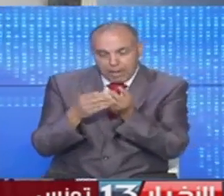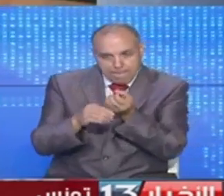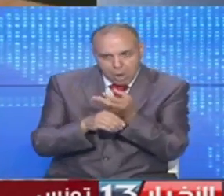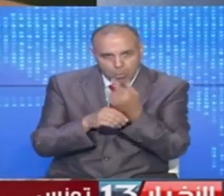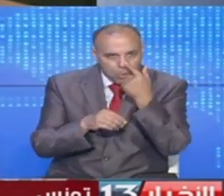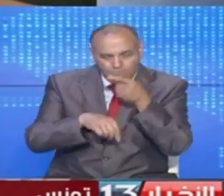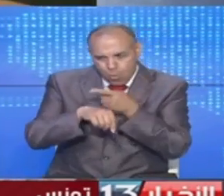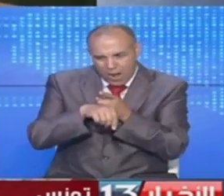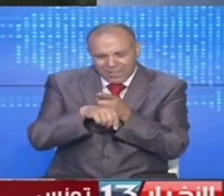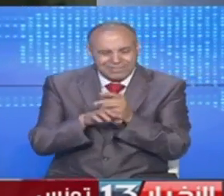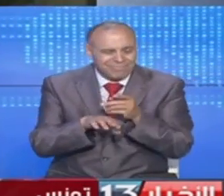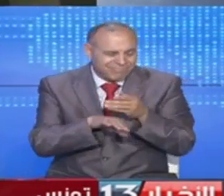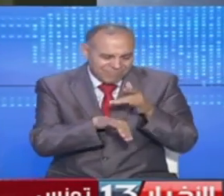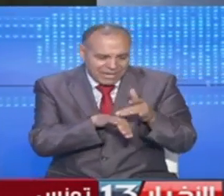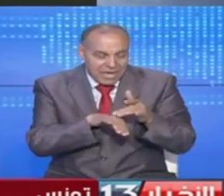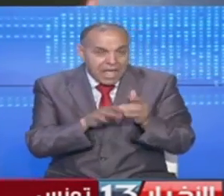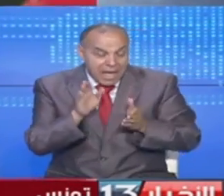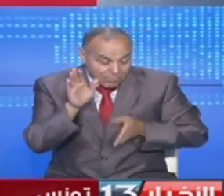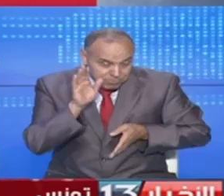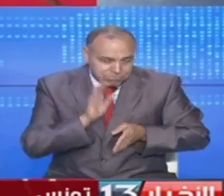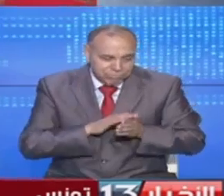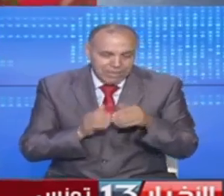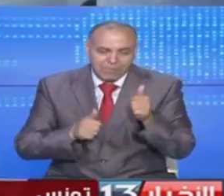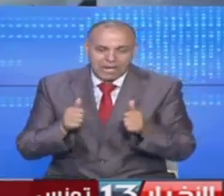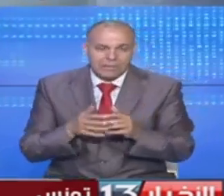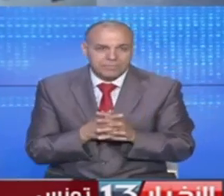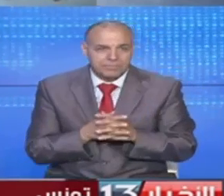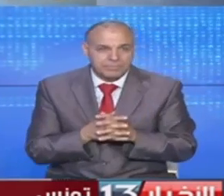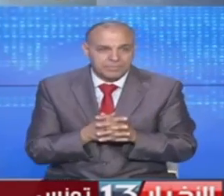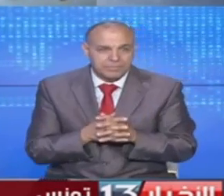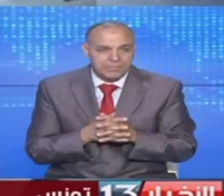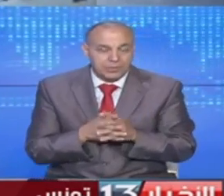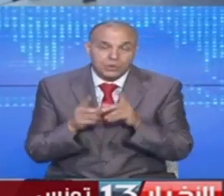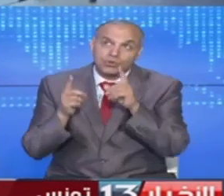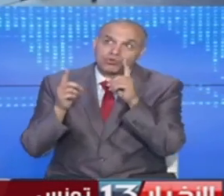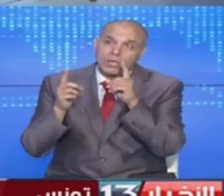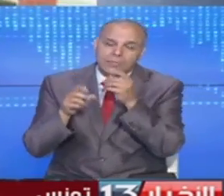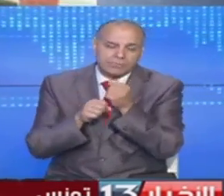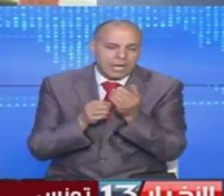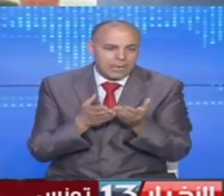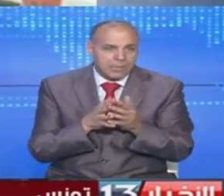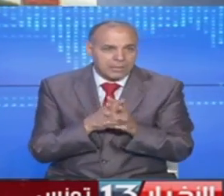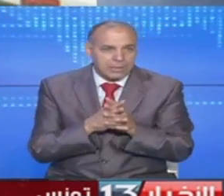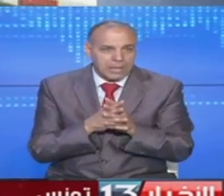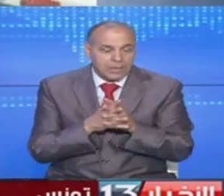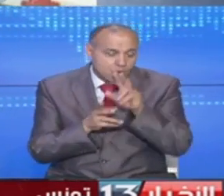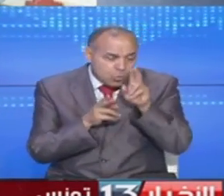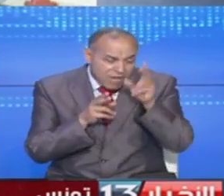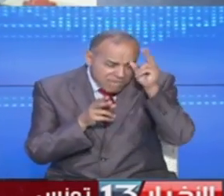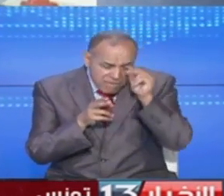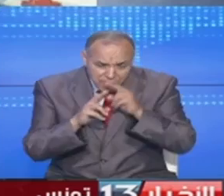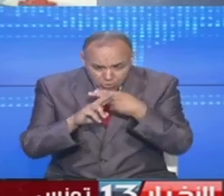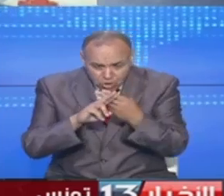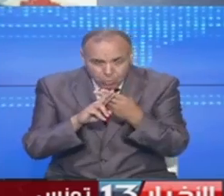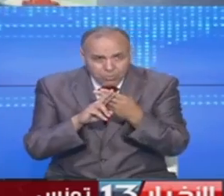معلومات اللحظات الأخيرة قبل انطلاق الامتحان. قوة إن شاء الله نقدها. قلت له أقرأ سؤال وافهم،